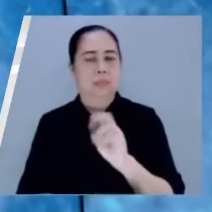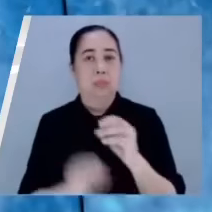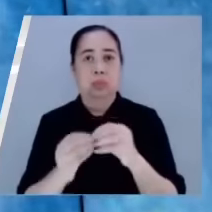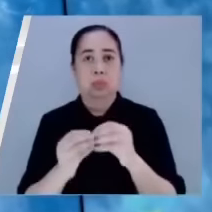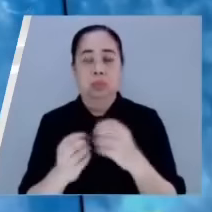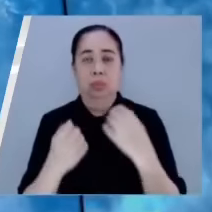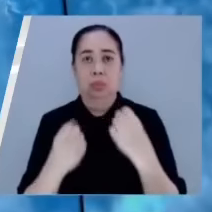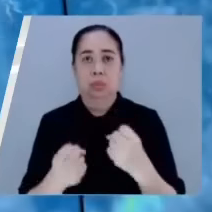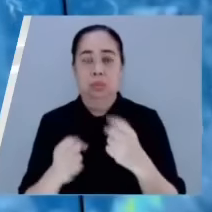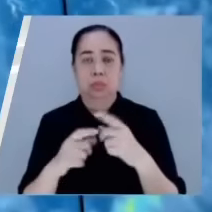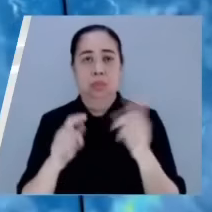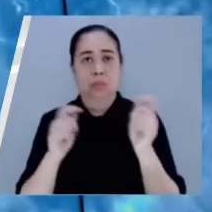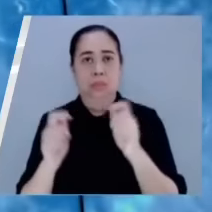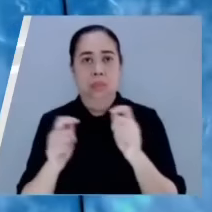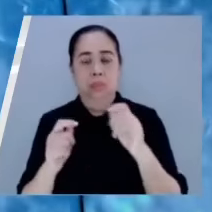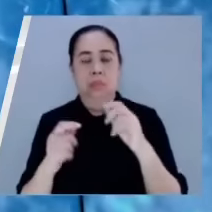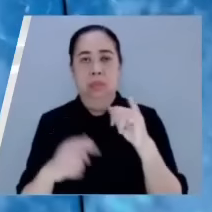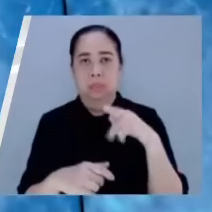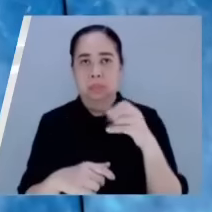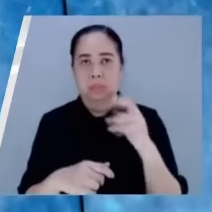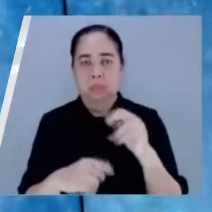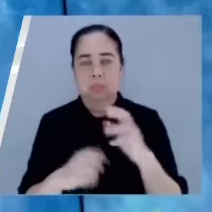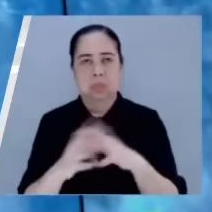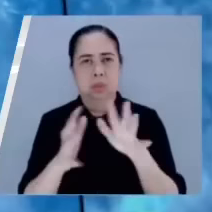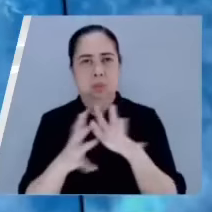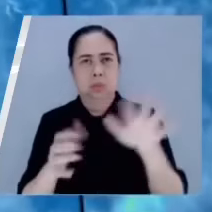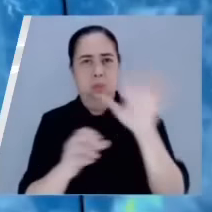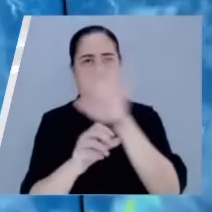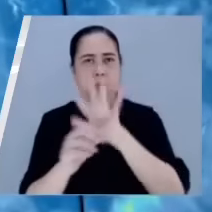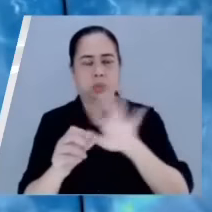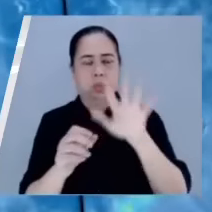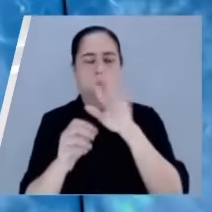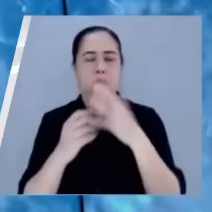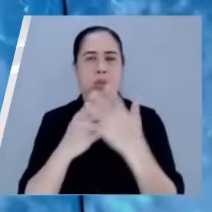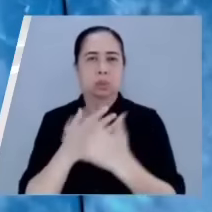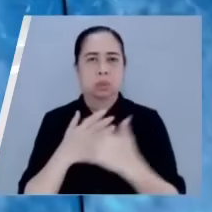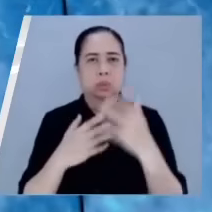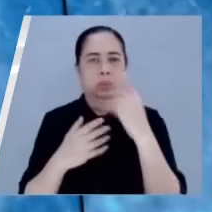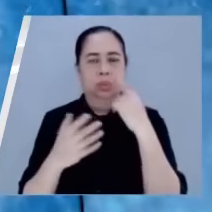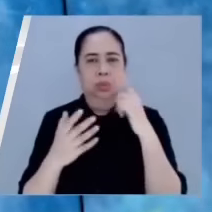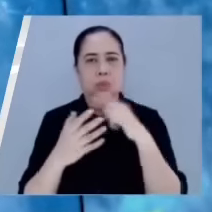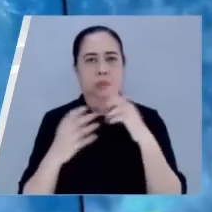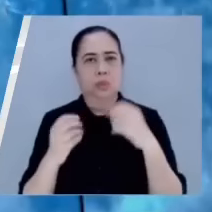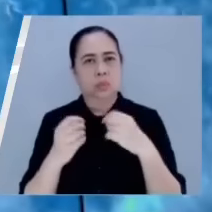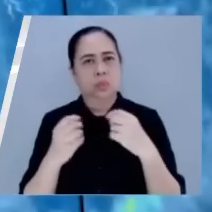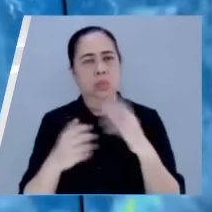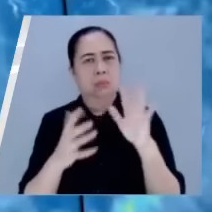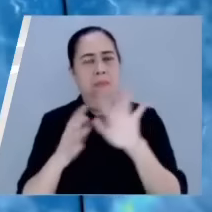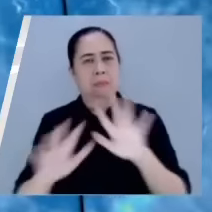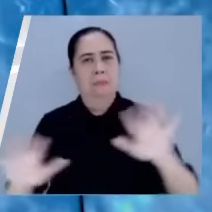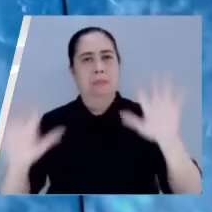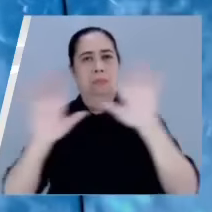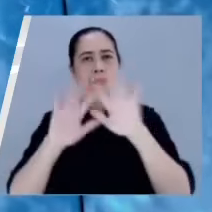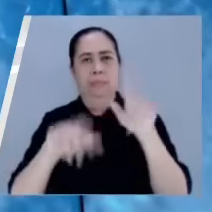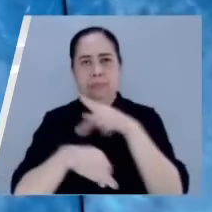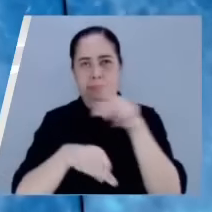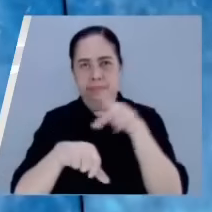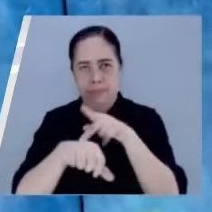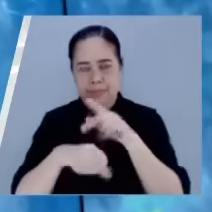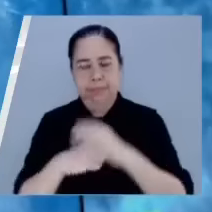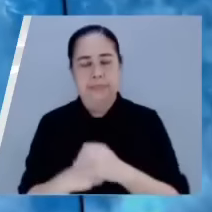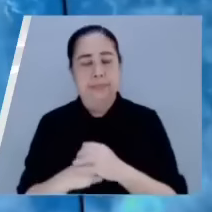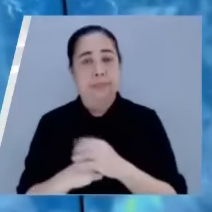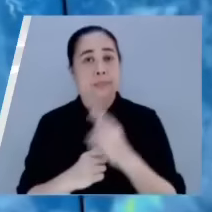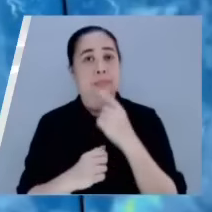bilang typhoon. Ganyang kalawak ang mga kaulapan ng bagyo na umaabot na sa malaking bahagi ng Pilipinas. Ayon